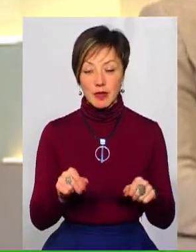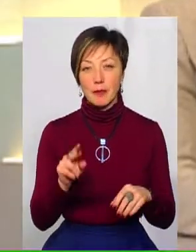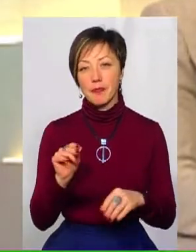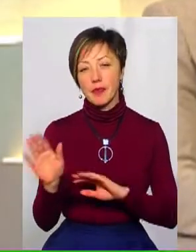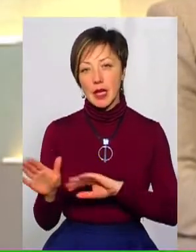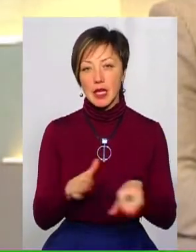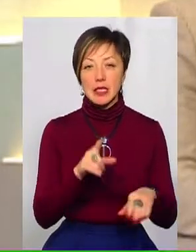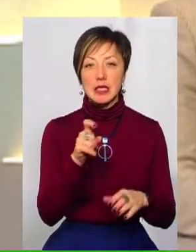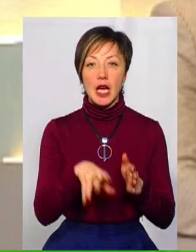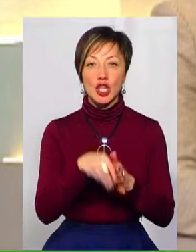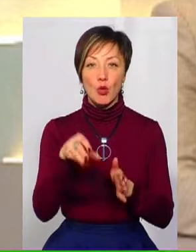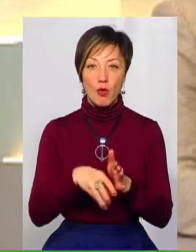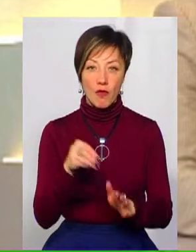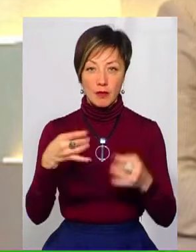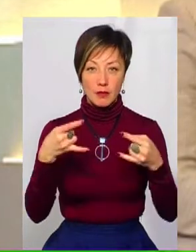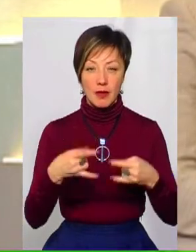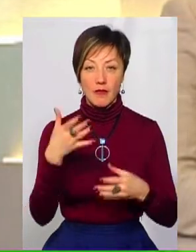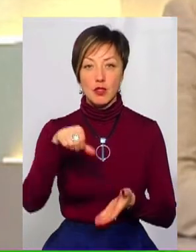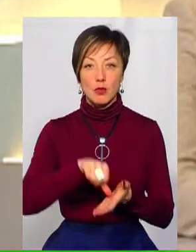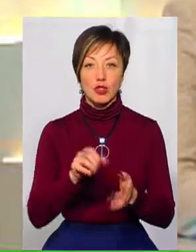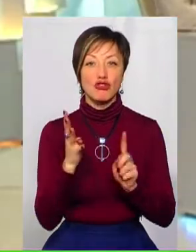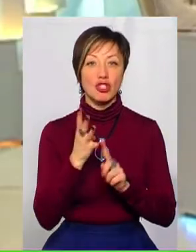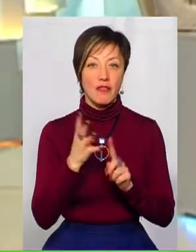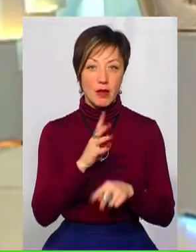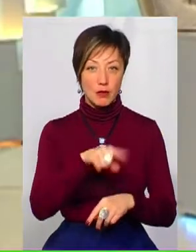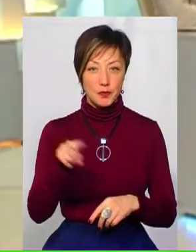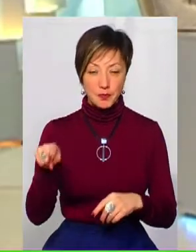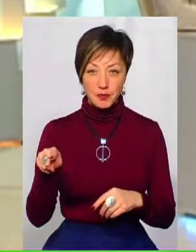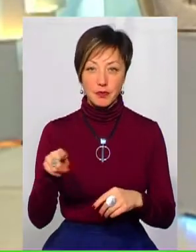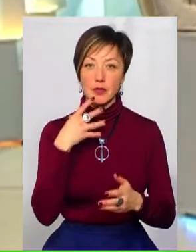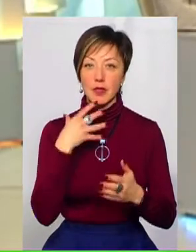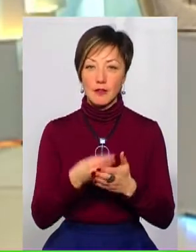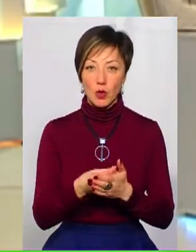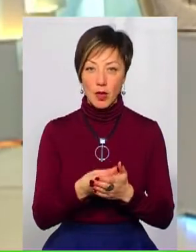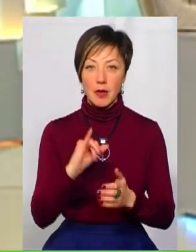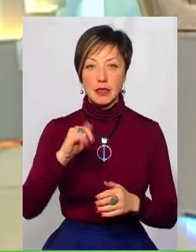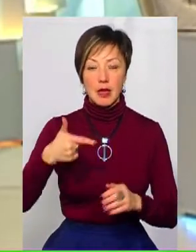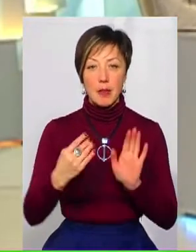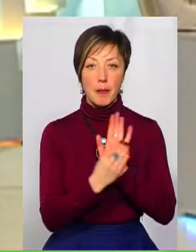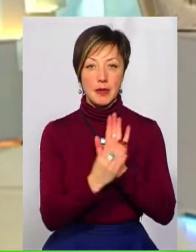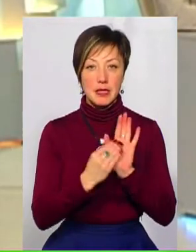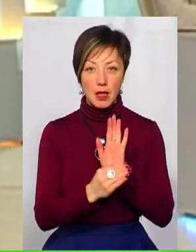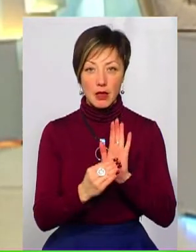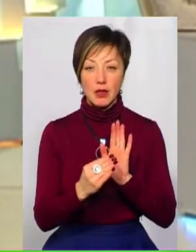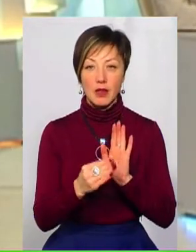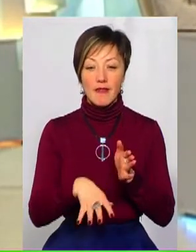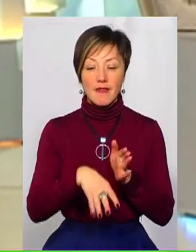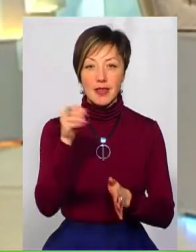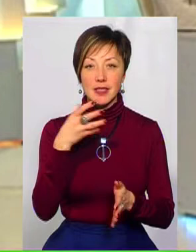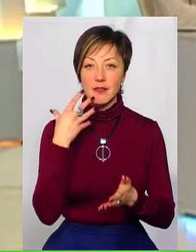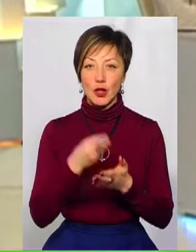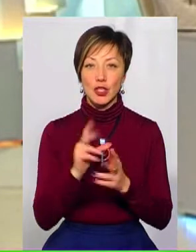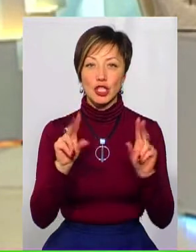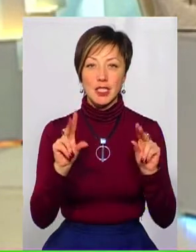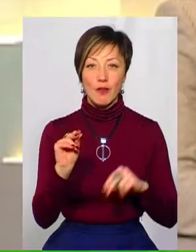на Суспільному ви будете виступати 4-ю. У своєму інстаграмі ви написали, що витягнули своєю щасливою